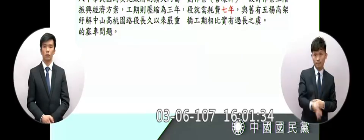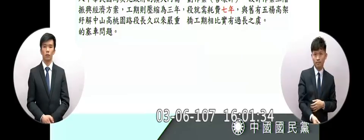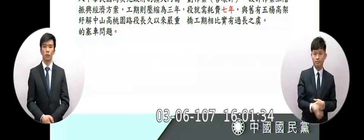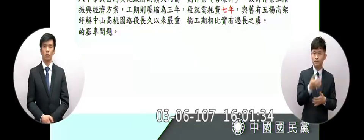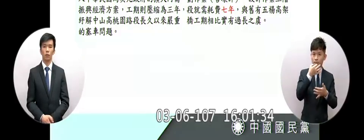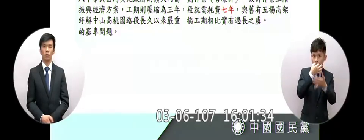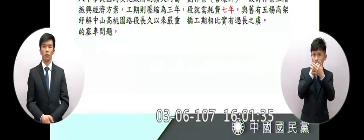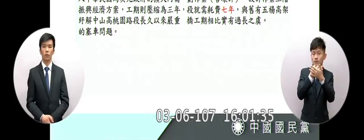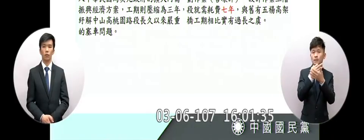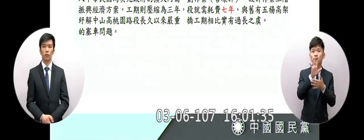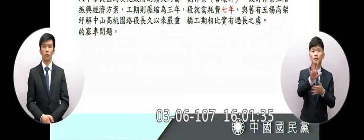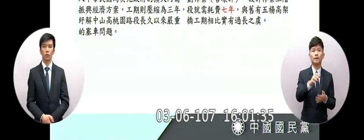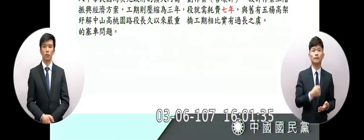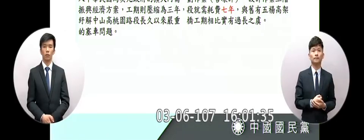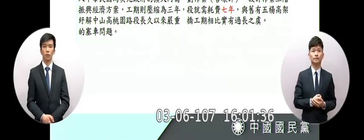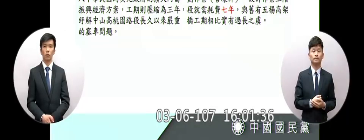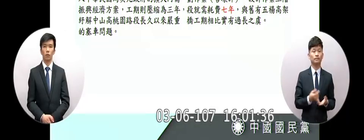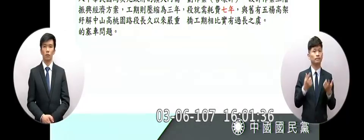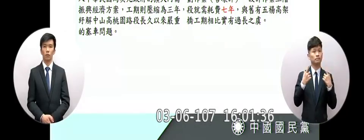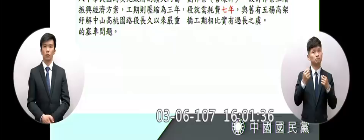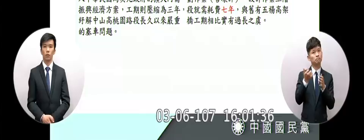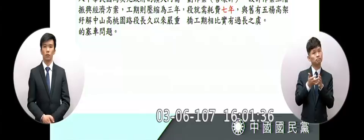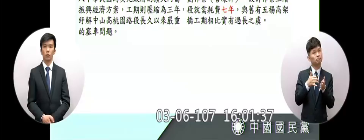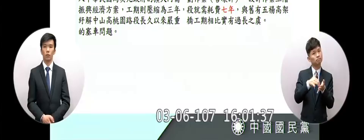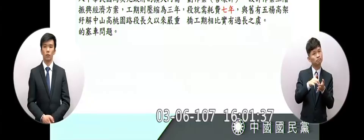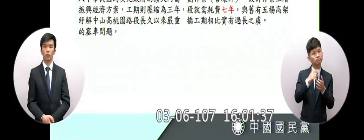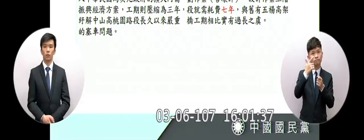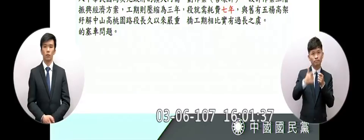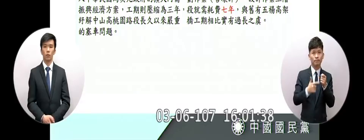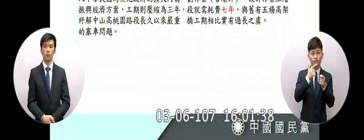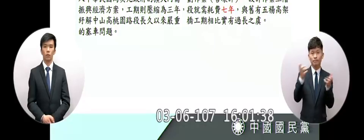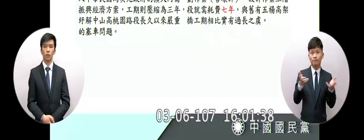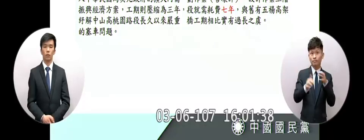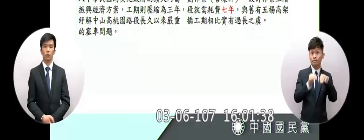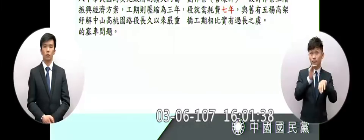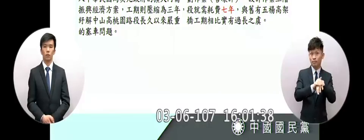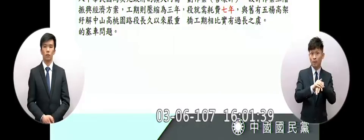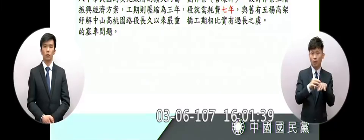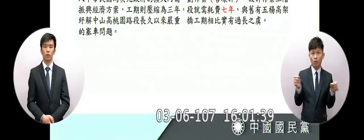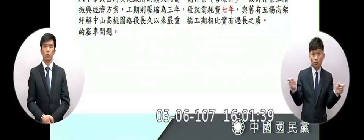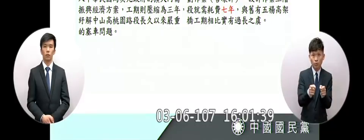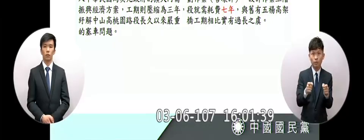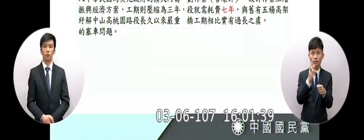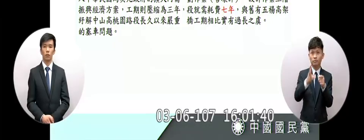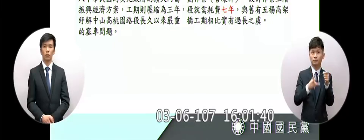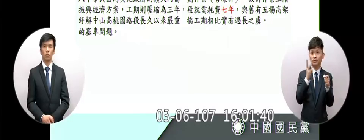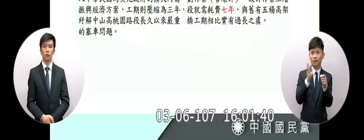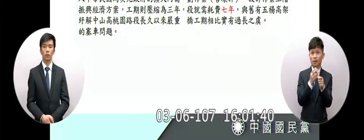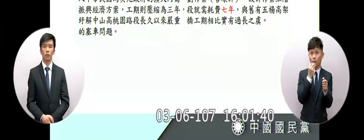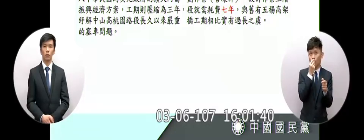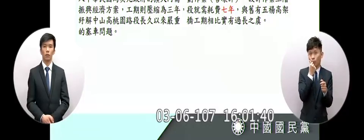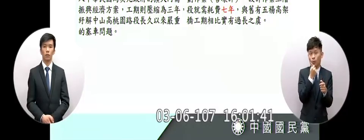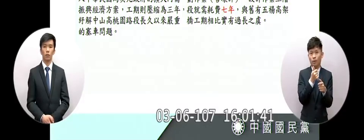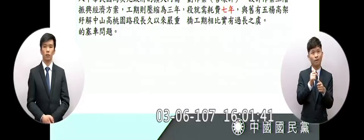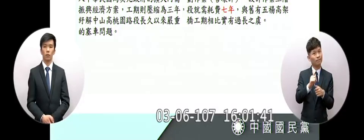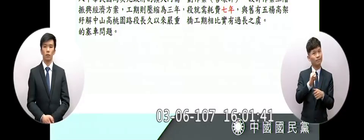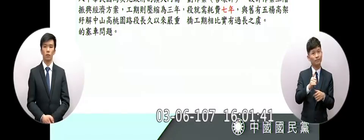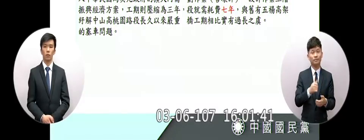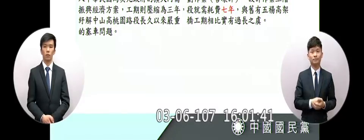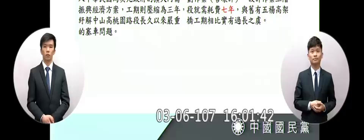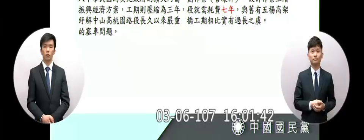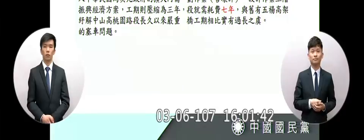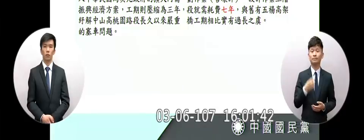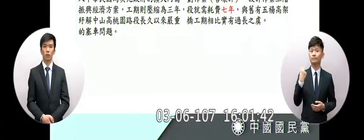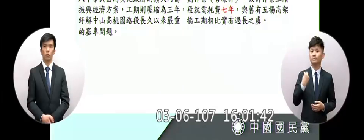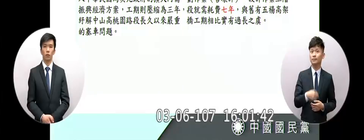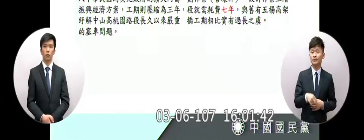省了一些经费。本来预计6年完工，后来3年就完工了，然后相当不错哈。这个应该，而